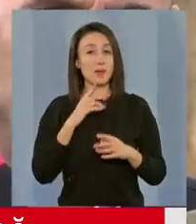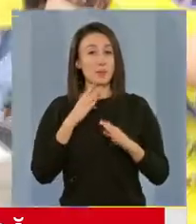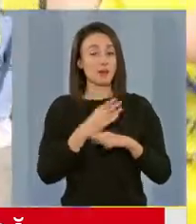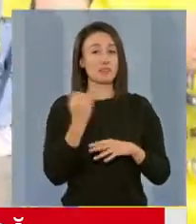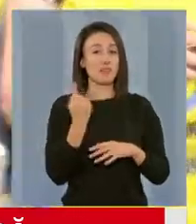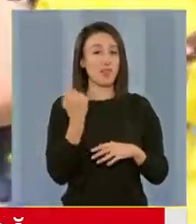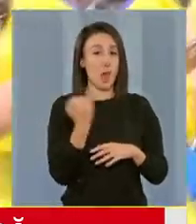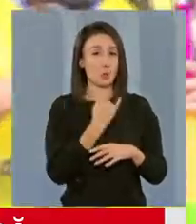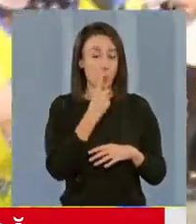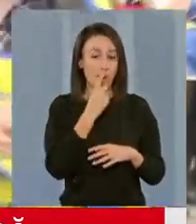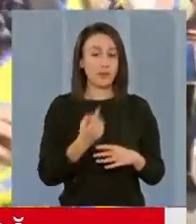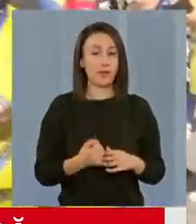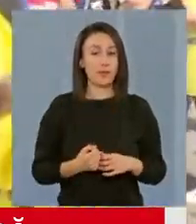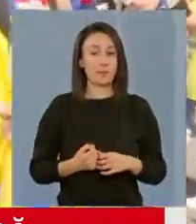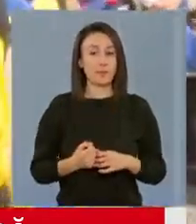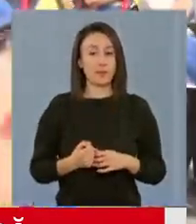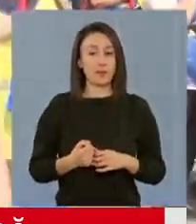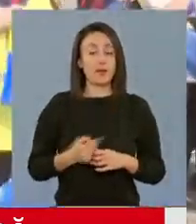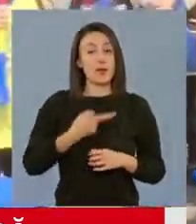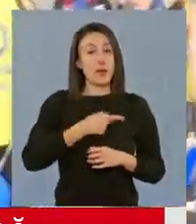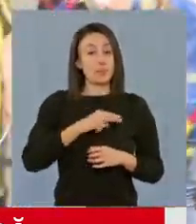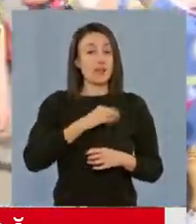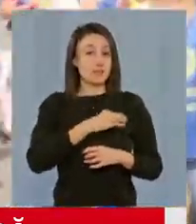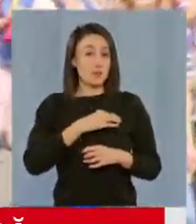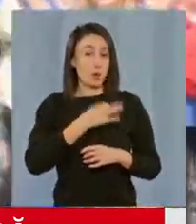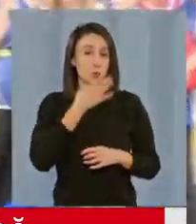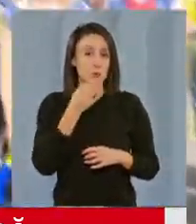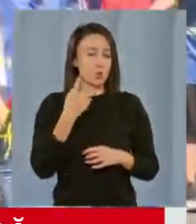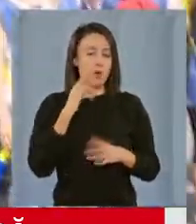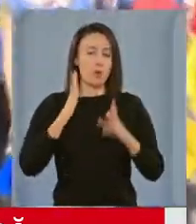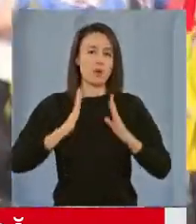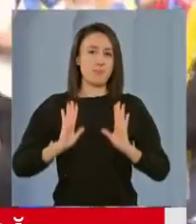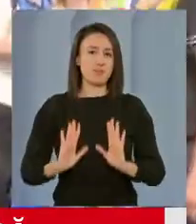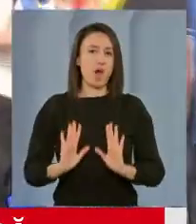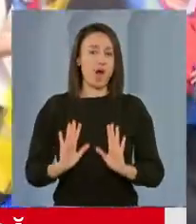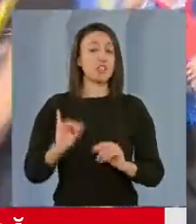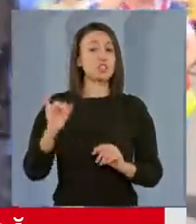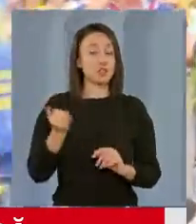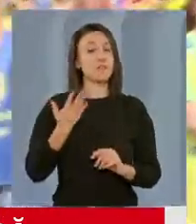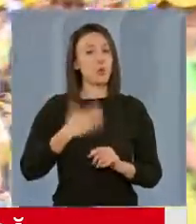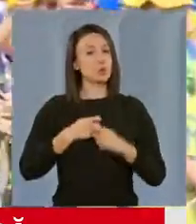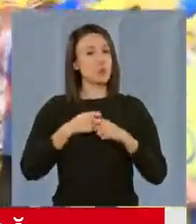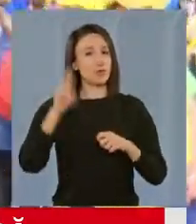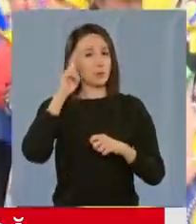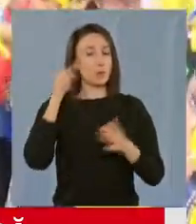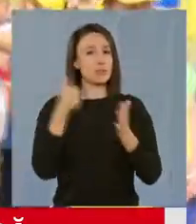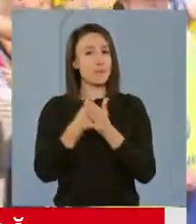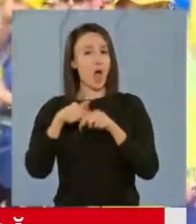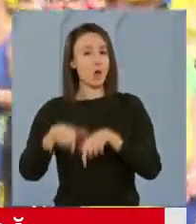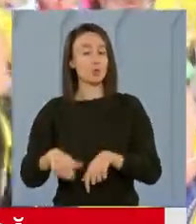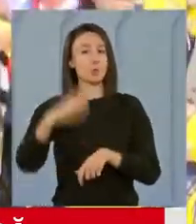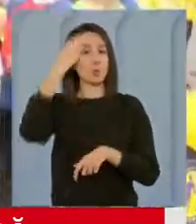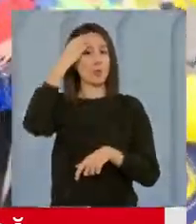1. Reprezentanții sindicaliștilor spun că nu prea mai au răbdare și cer ca toate promisiunile făcute până acum